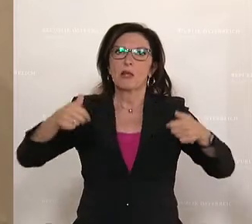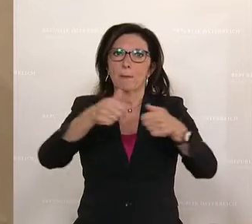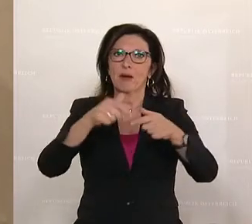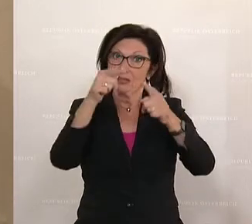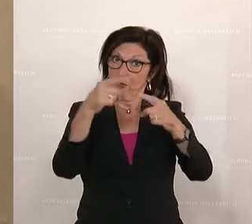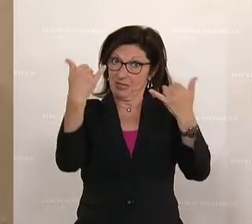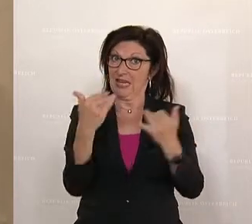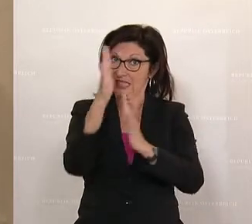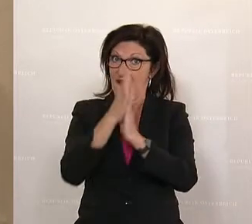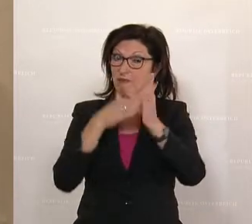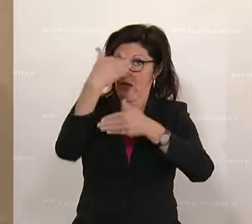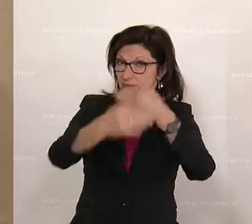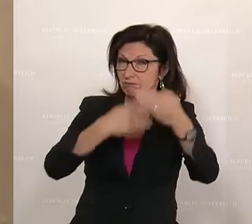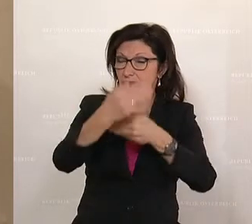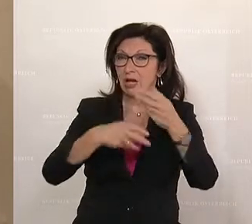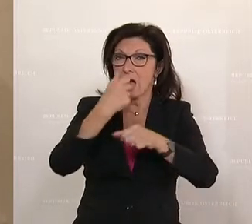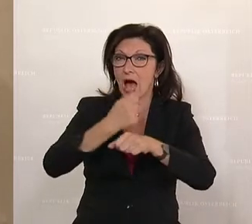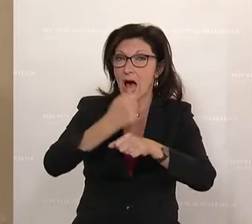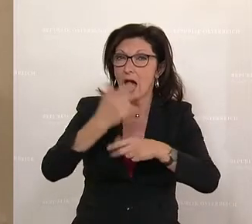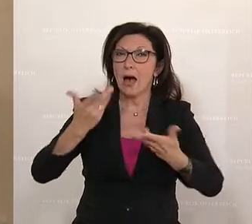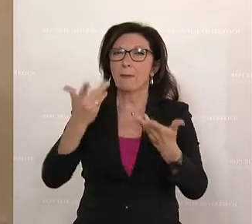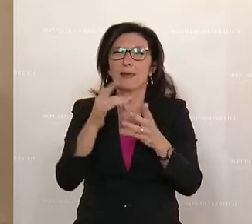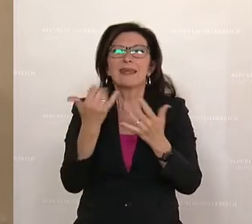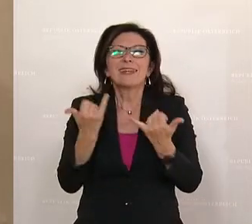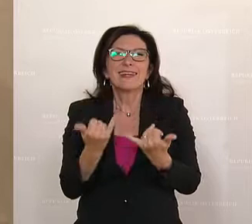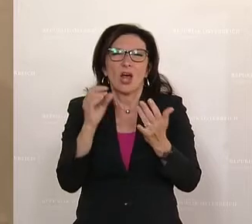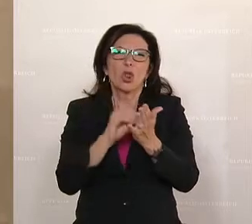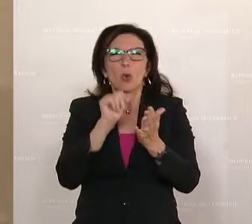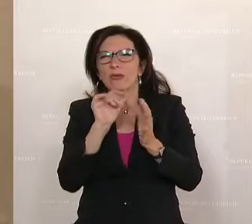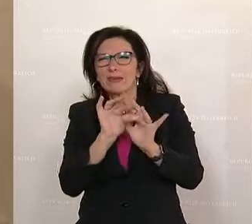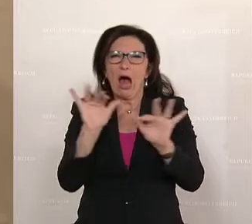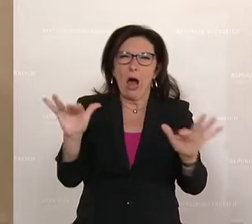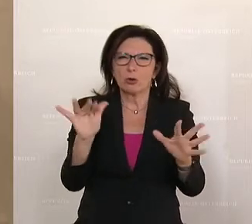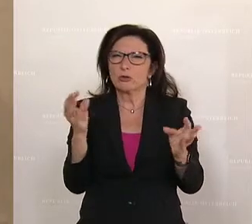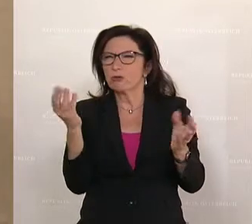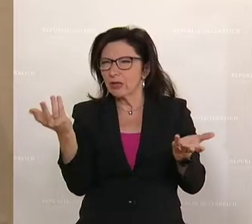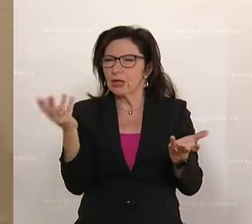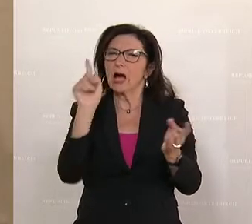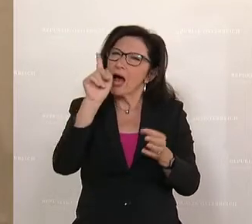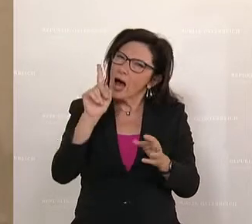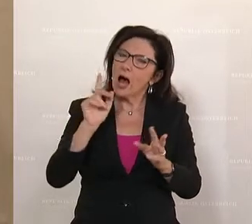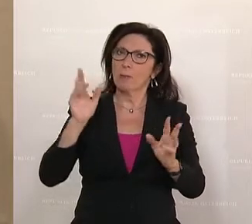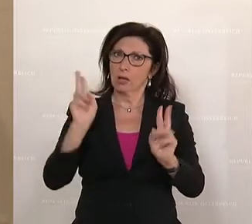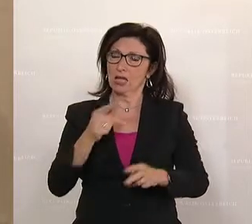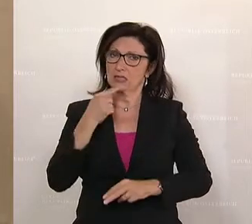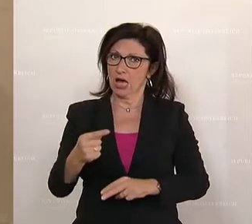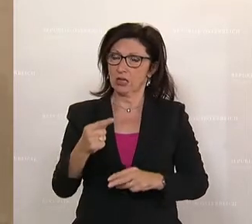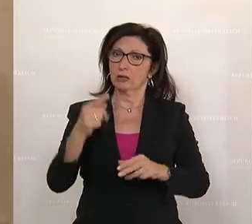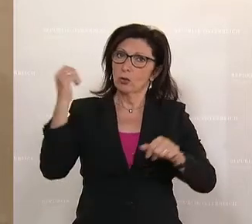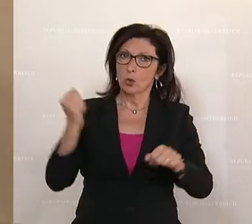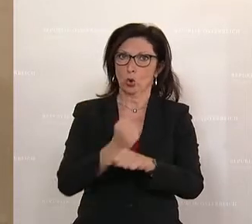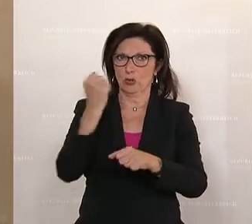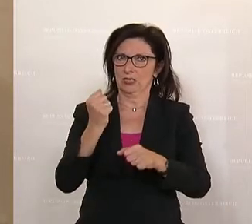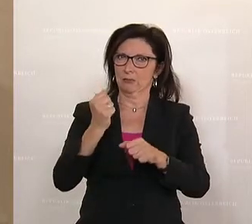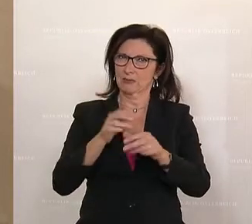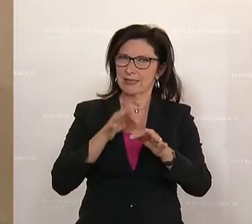Arbeit auf. Operativ wird sie noch nicht spürbar. Faktisch ist aber, dass wir trotzdem bei der